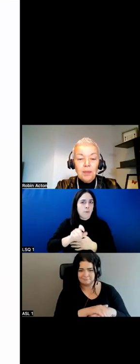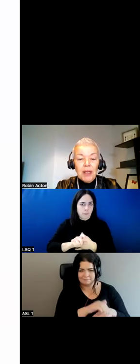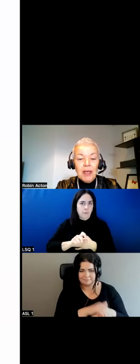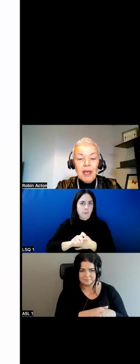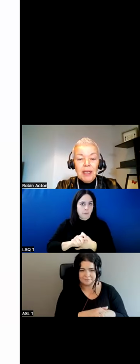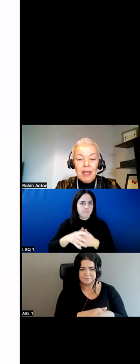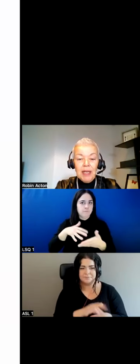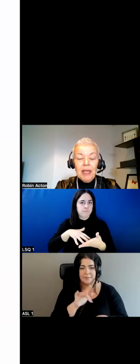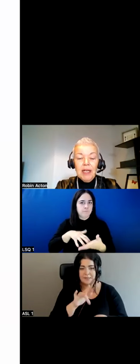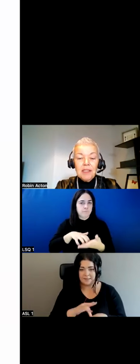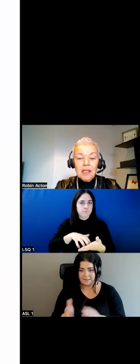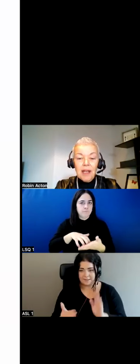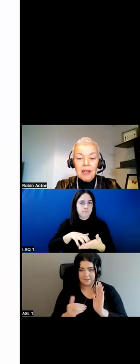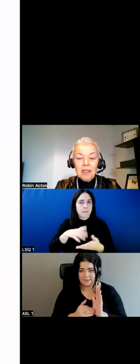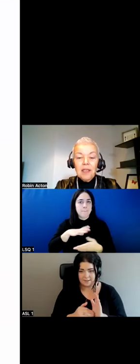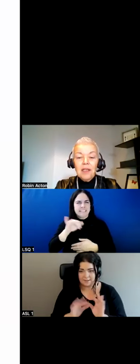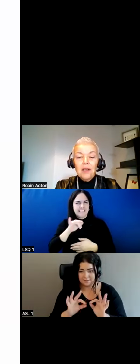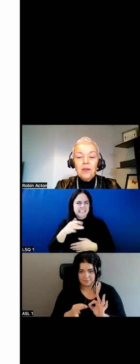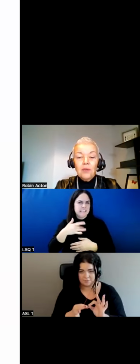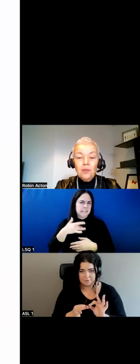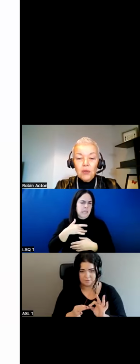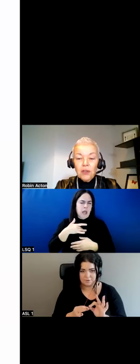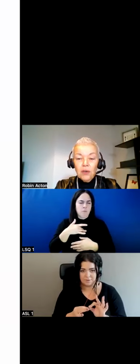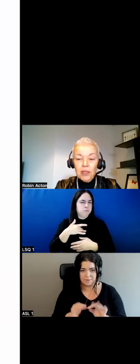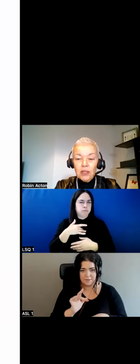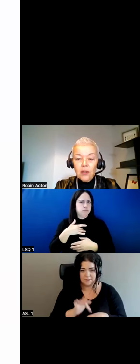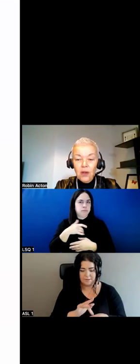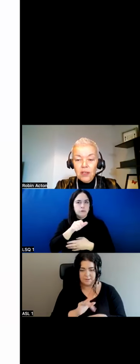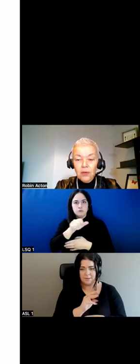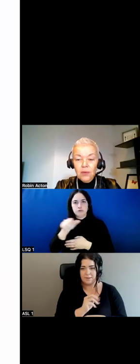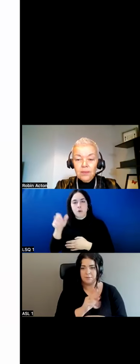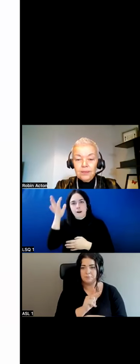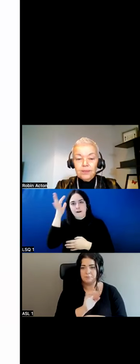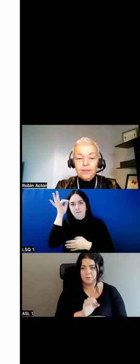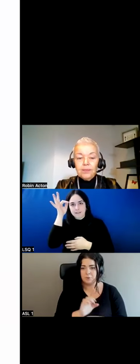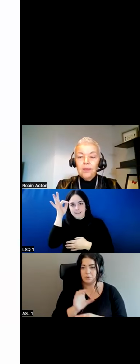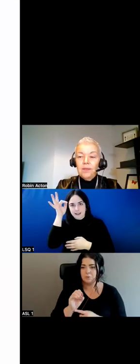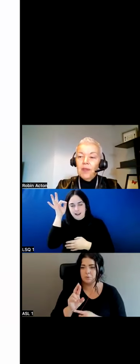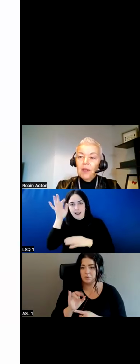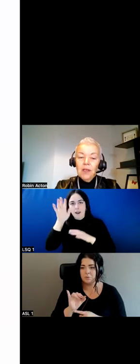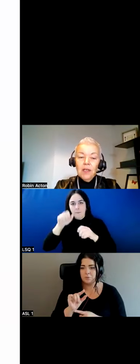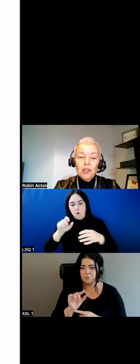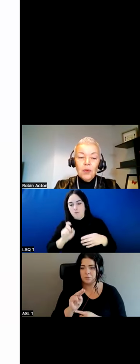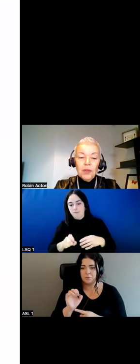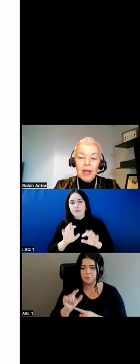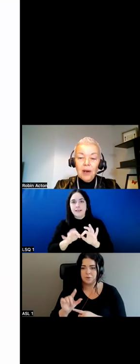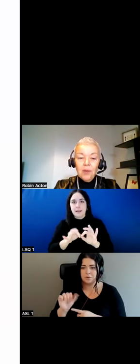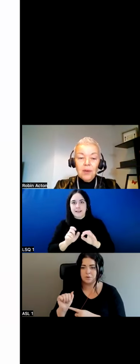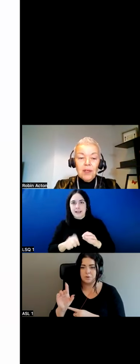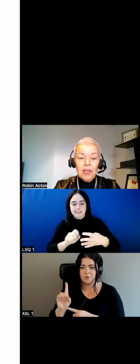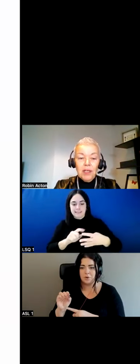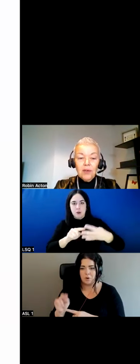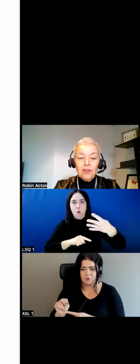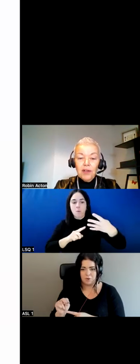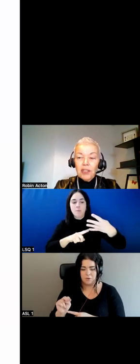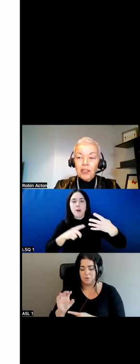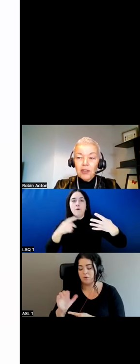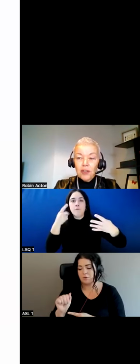anglais, cliquez à nouveau sur le bouton Interprétation et sélectionnez Couper le son original.